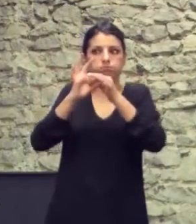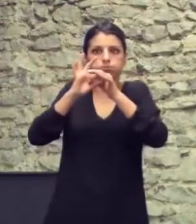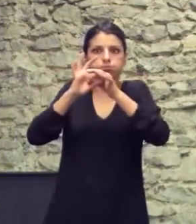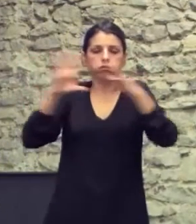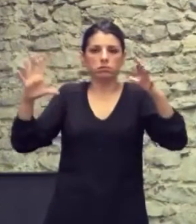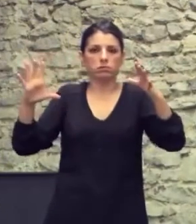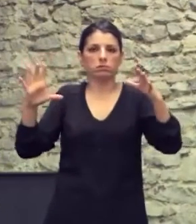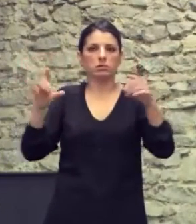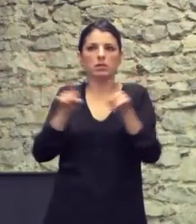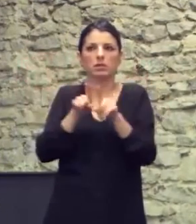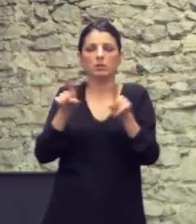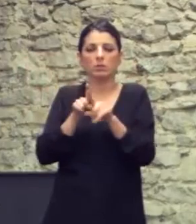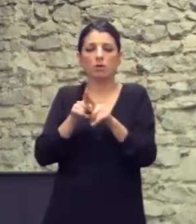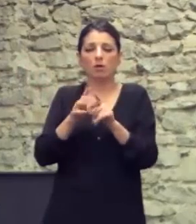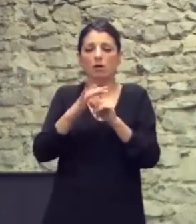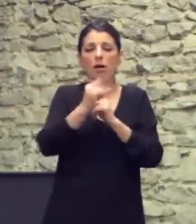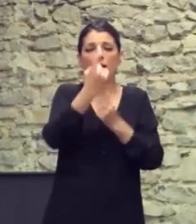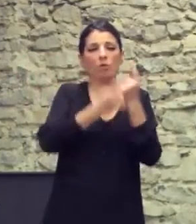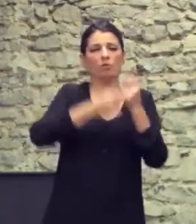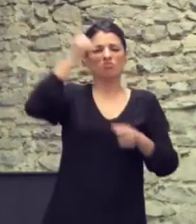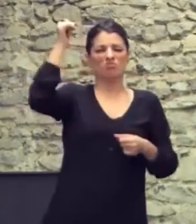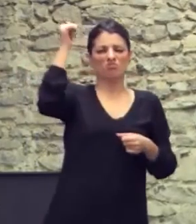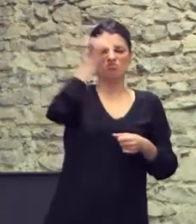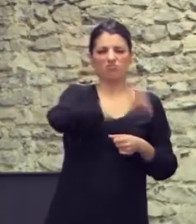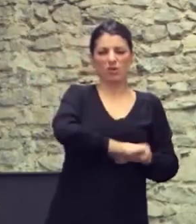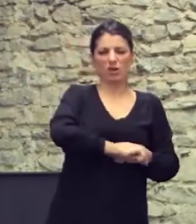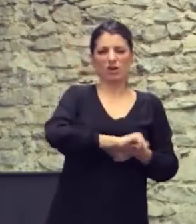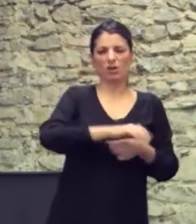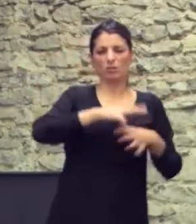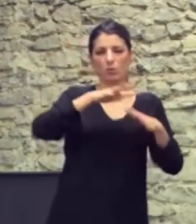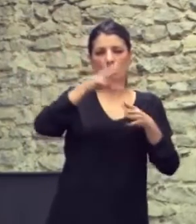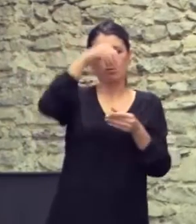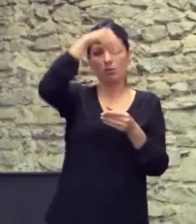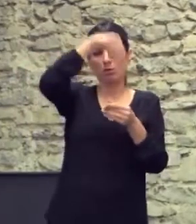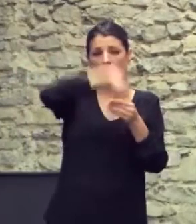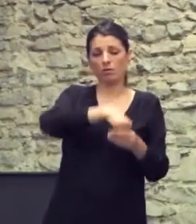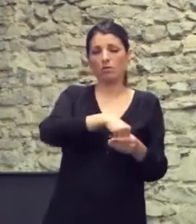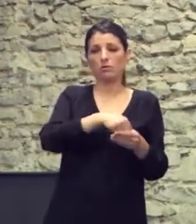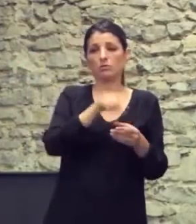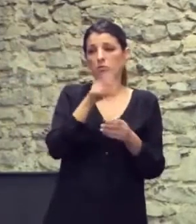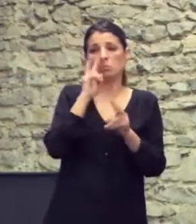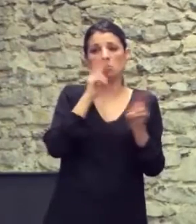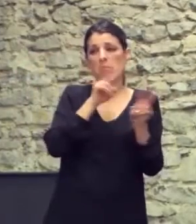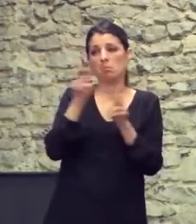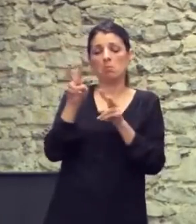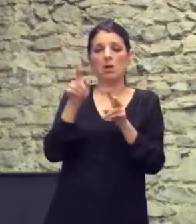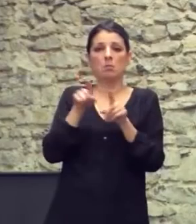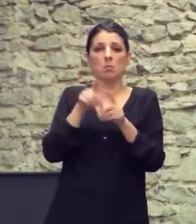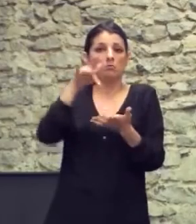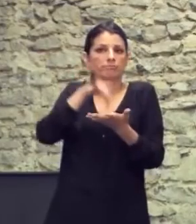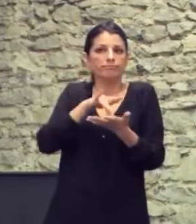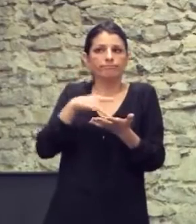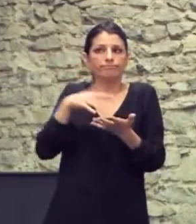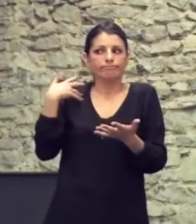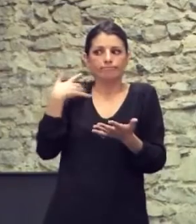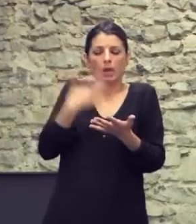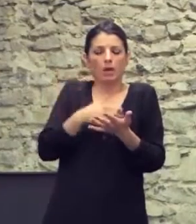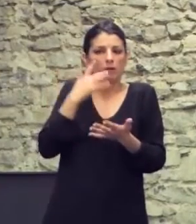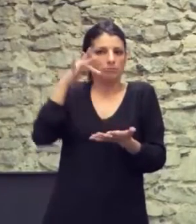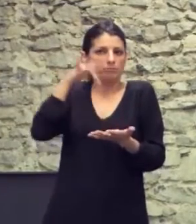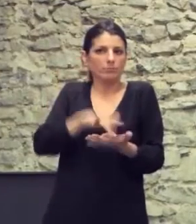badauzkagula benetako matxorro espantosoak gehi mugimenduan, ere bai, ez? Hori ikusi dugu, gertatu zaigu, badakigu